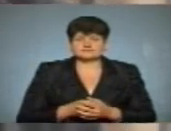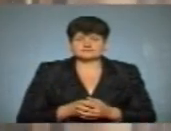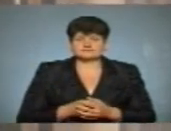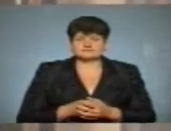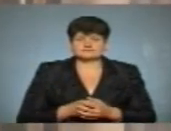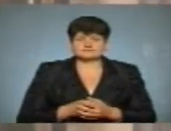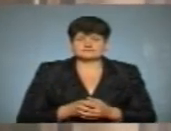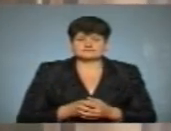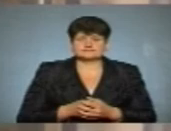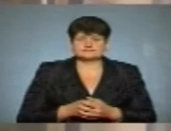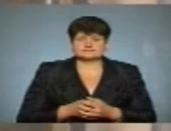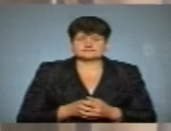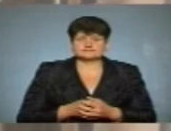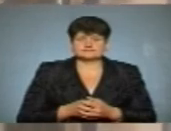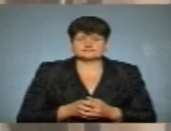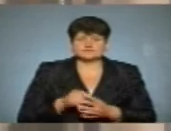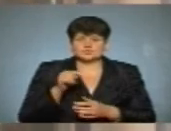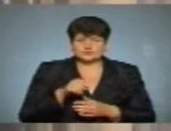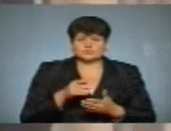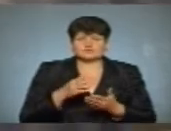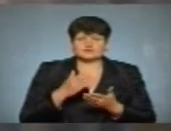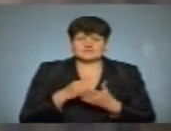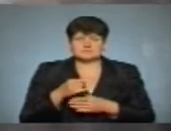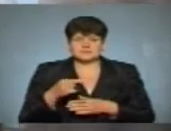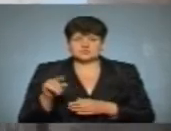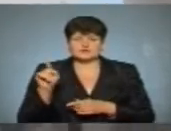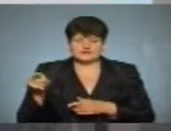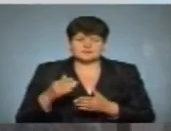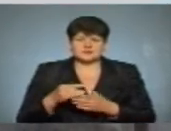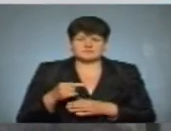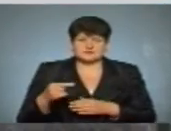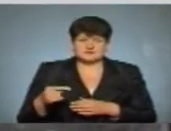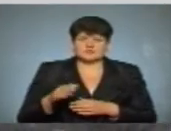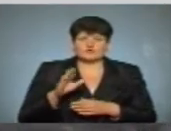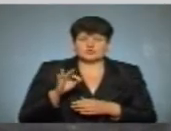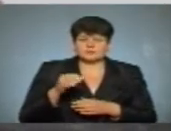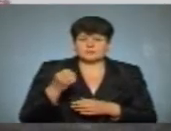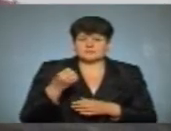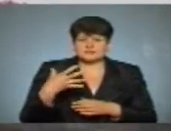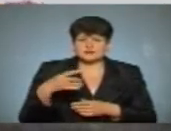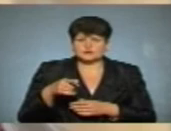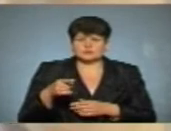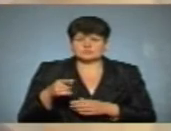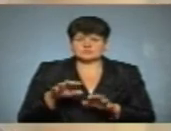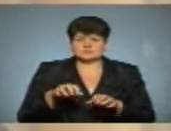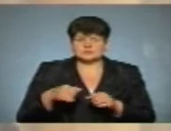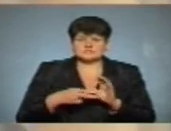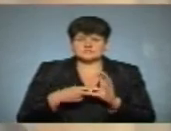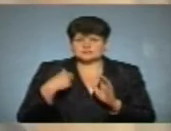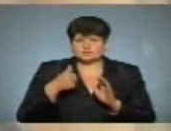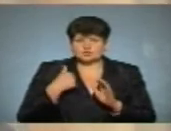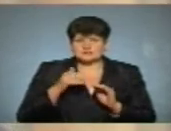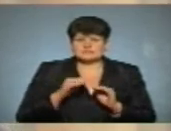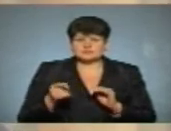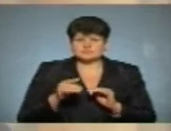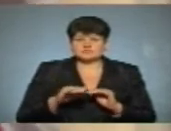Ну, в тому і в тому ліпше. Тут є мінуси, і там є мінуси. Володимиру Самсону 15. Його всиновили 7 років тому з тернопільського